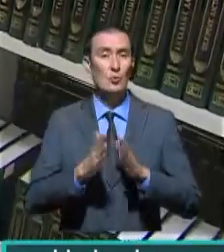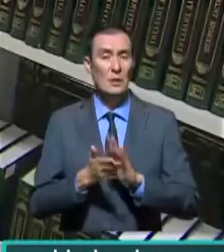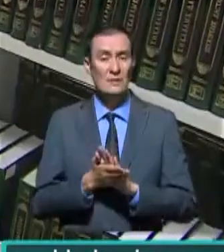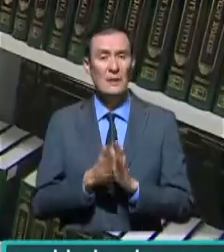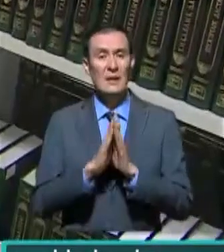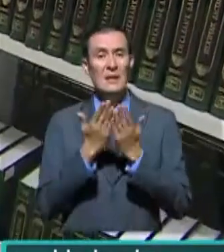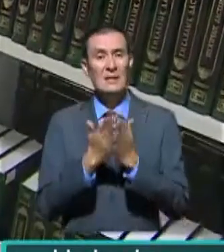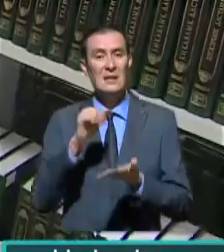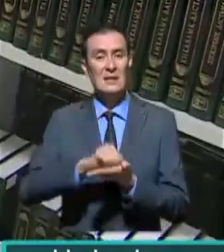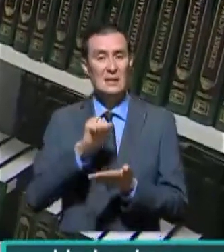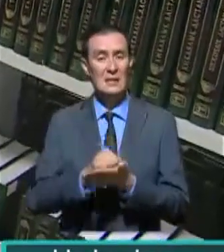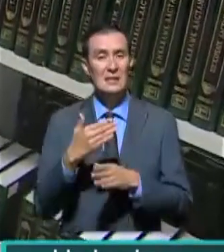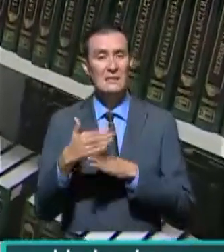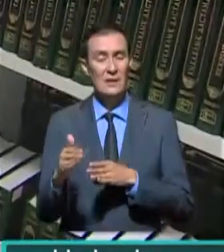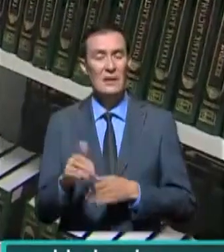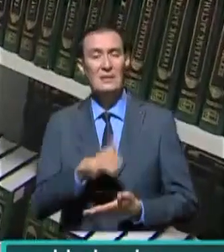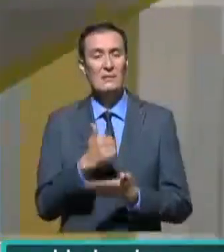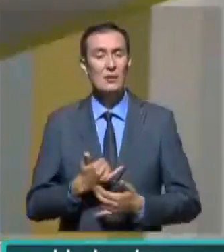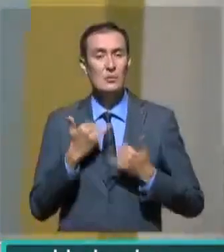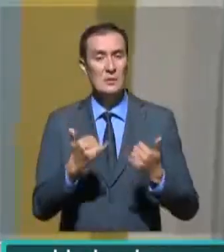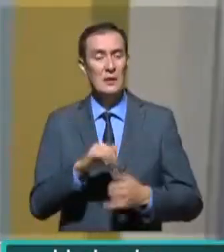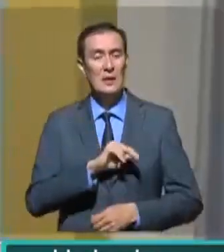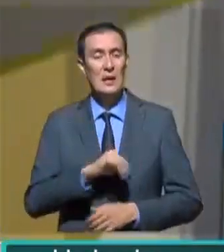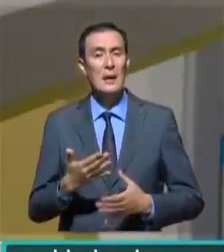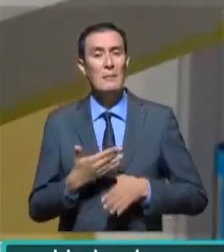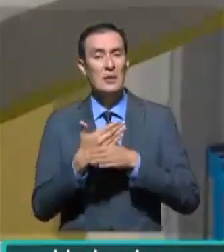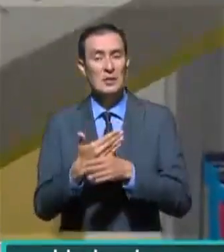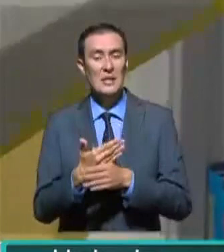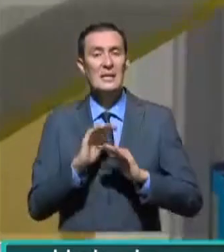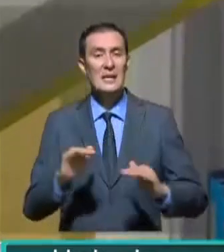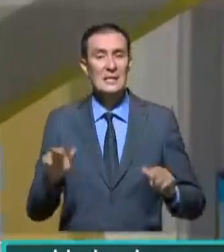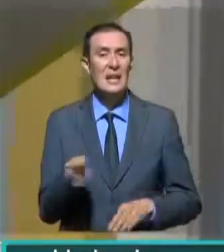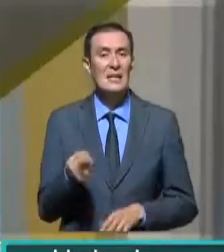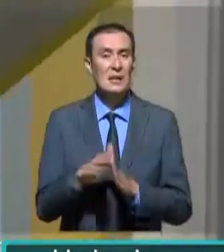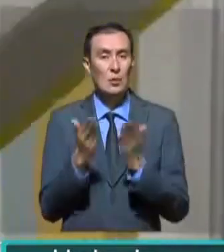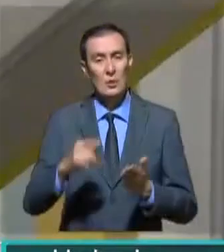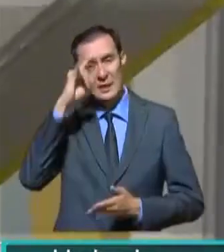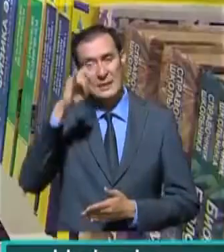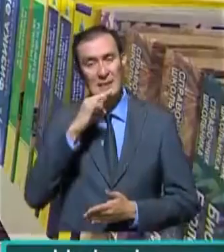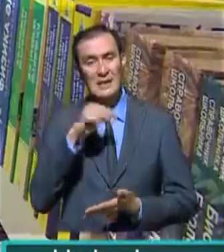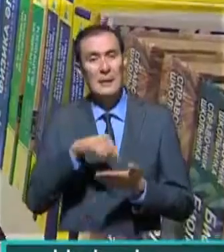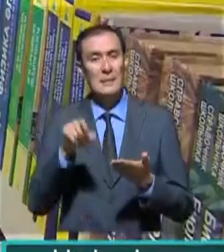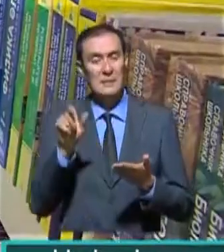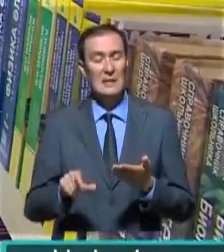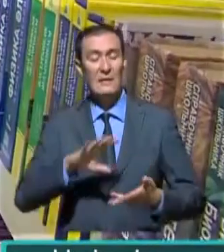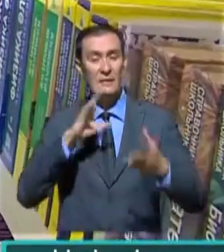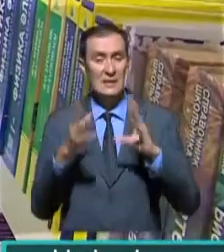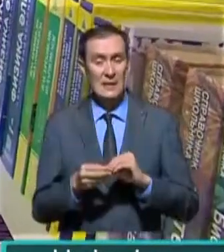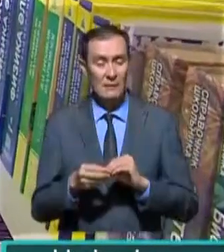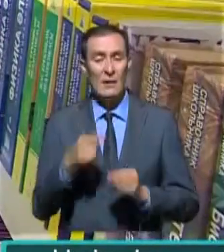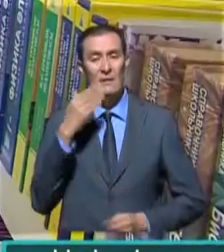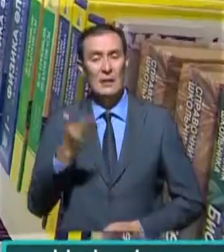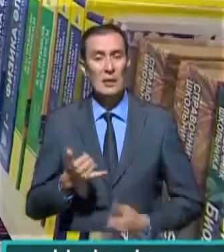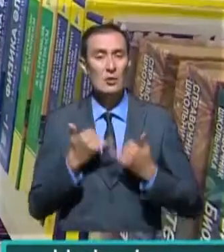книга издательское отрасль им где основные усилия направлены на поддержку детской литературы и казахстанских писателей в целом докладе